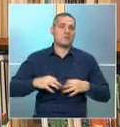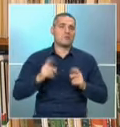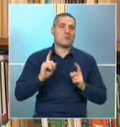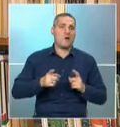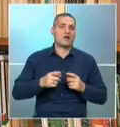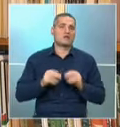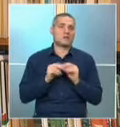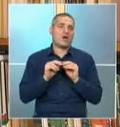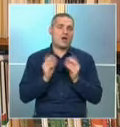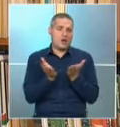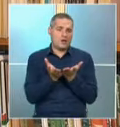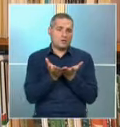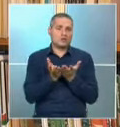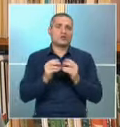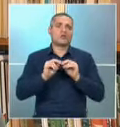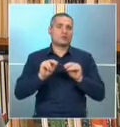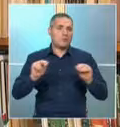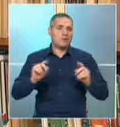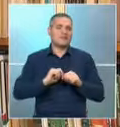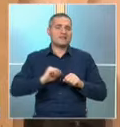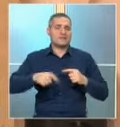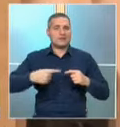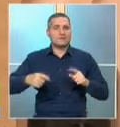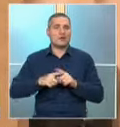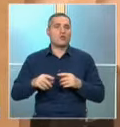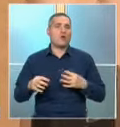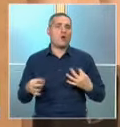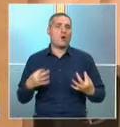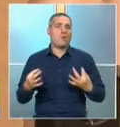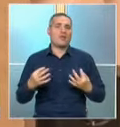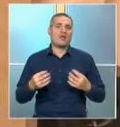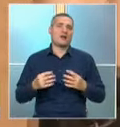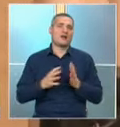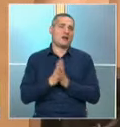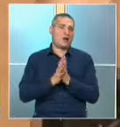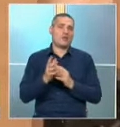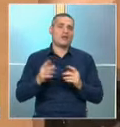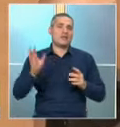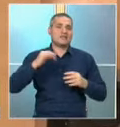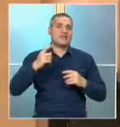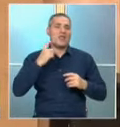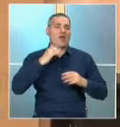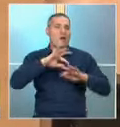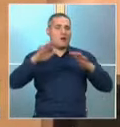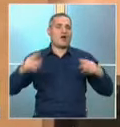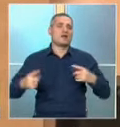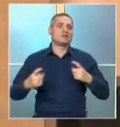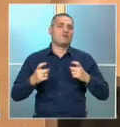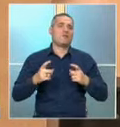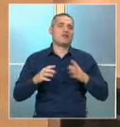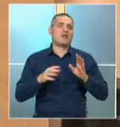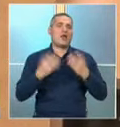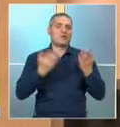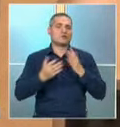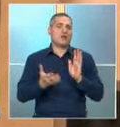могат да се образоват и да се развиват като модерна нация. След Балканските войни гимназията е разрушена, учениците и